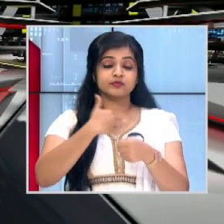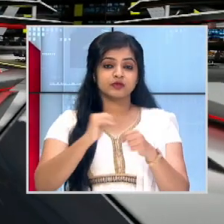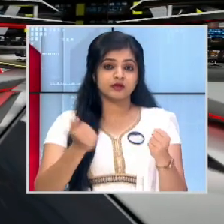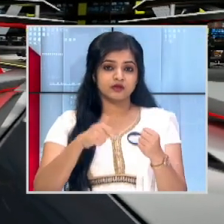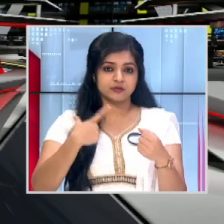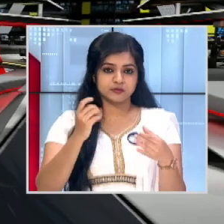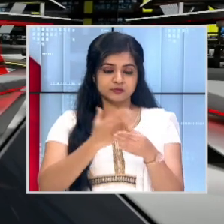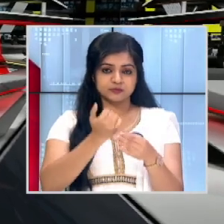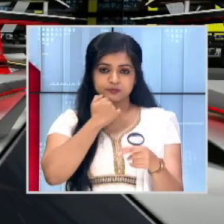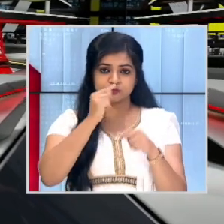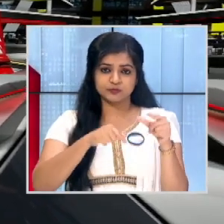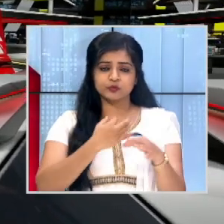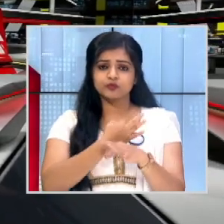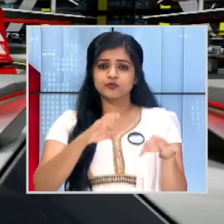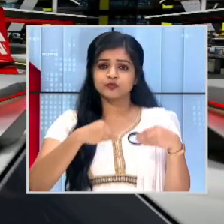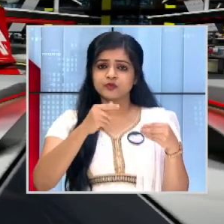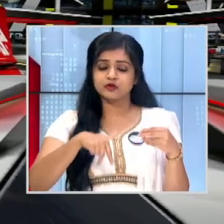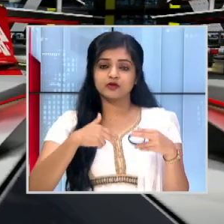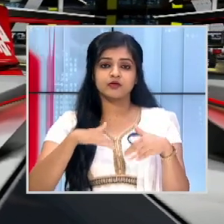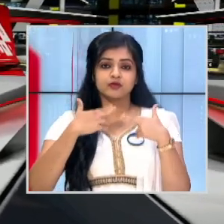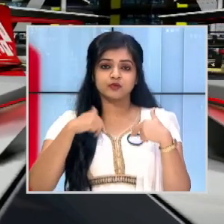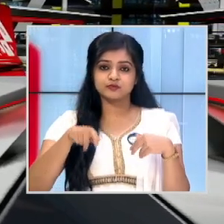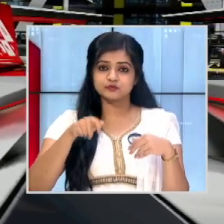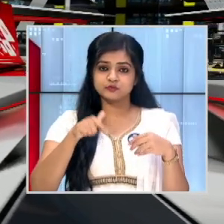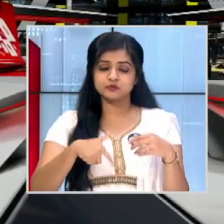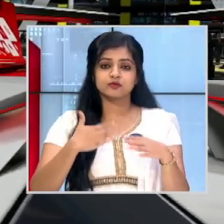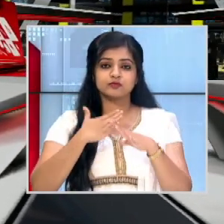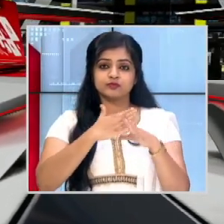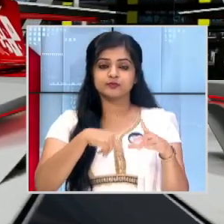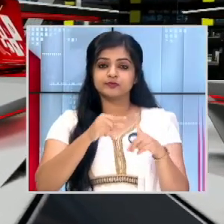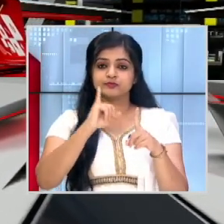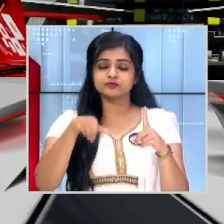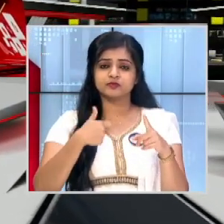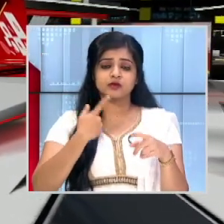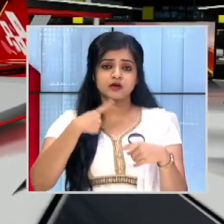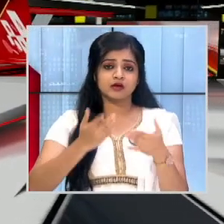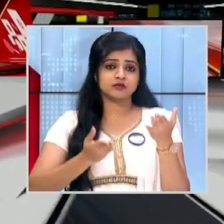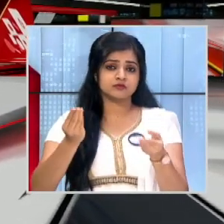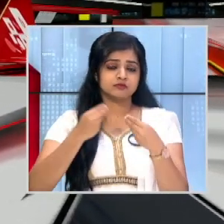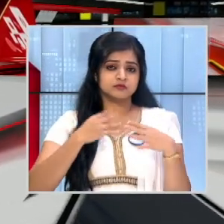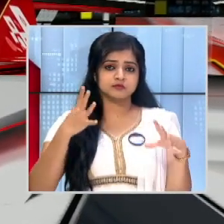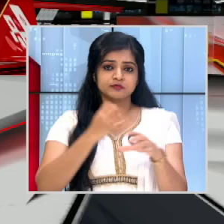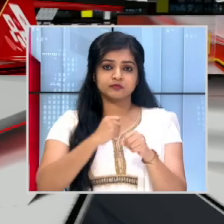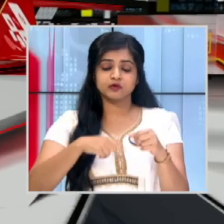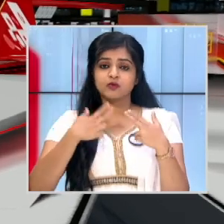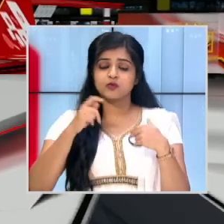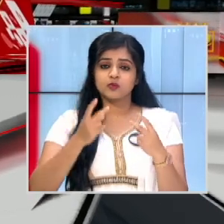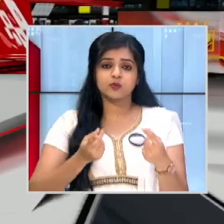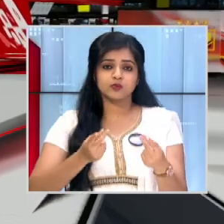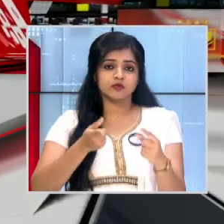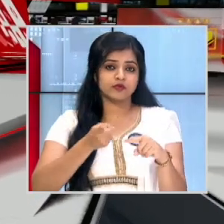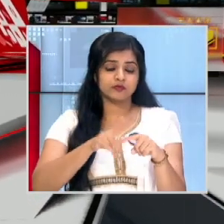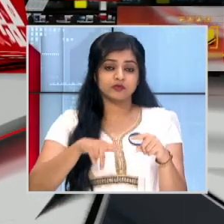വധശ്രമ കേസിലെ പ്രതികളെ വെറുതെ വിട്ട ഹൈക്കോടതി വിധിക്കെതിരെ P. ജയരാജൻ. തനിക്ക് നീതി ലഭിച്ചില്ല, കോടതി നീതീകരിക്കാനാവാത്ത ധൃതി കാണിച്ചു,